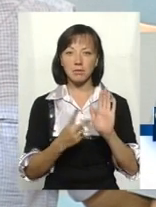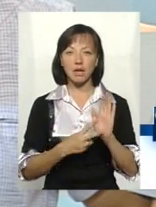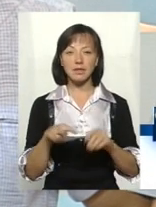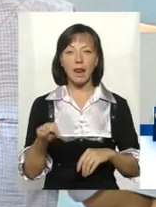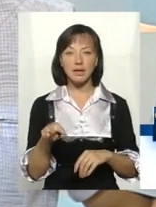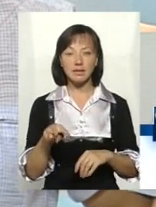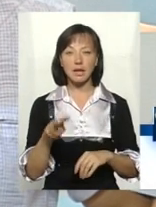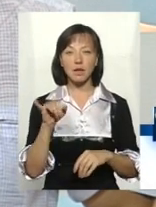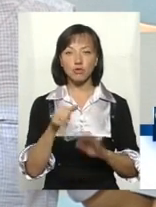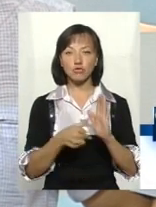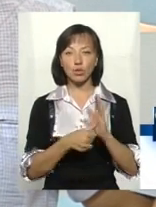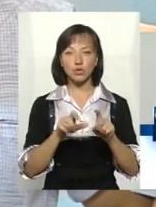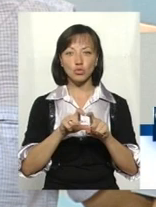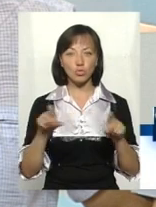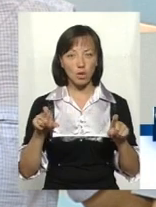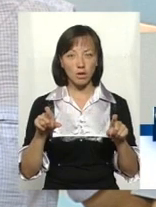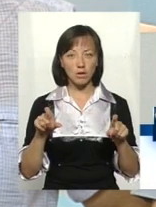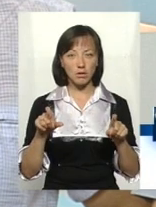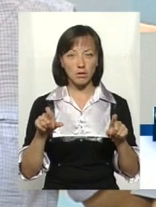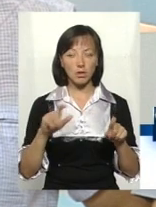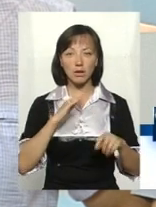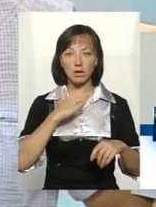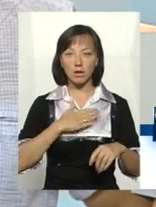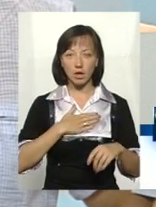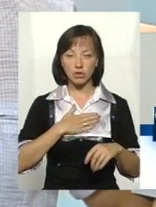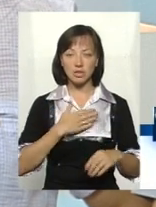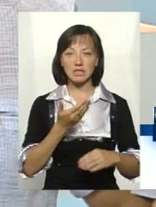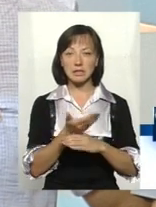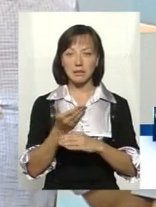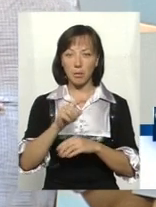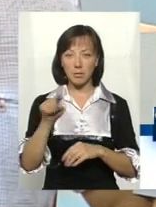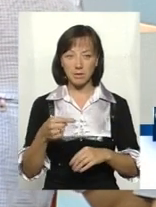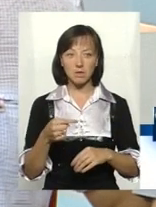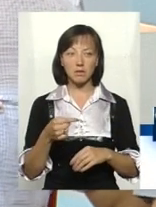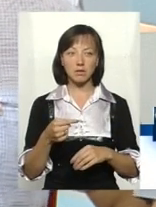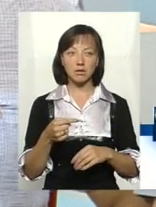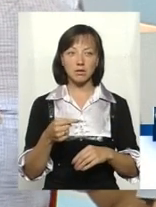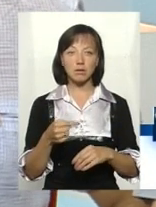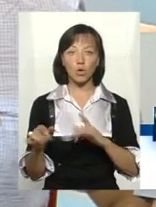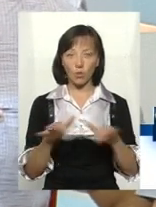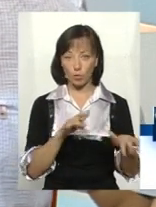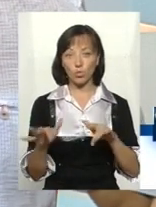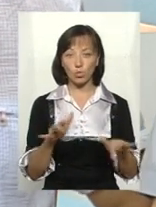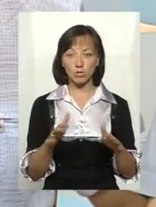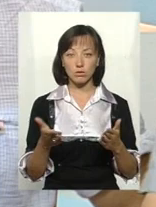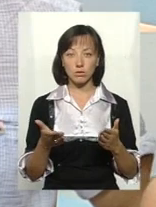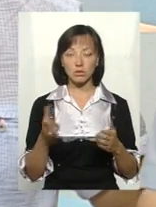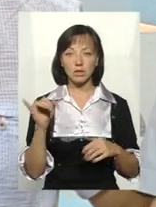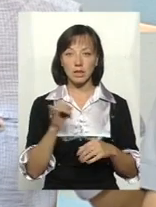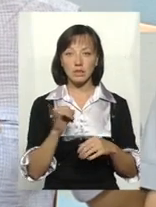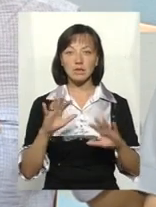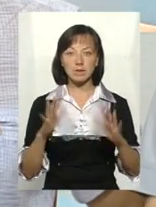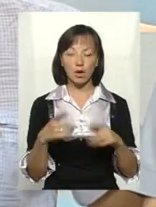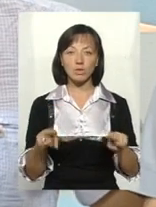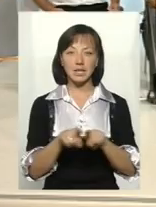ліцею і по 6-й школі, наші запити привели в рух. І сталося